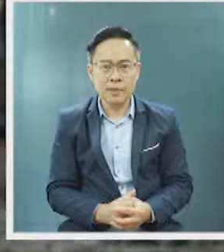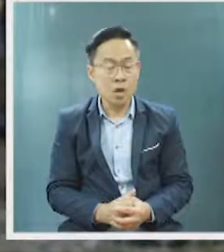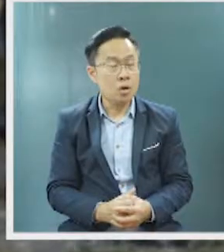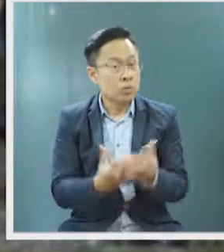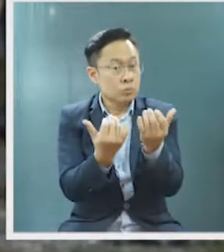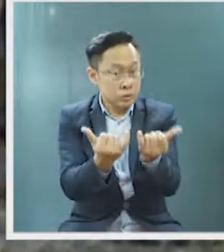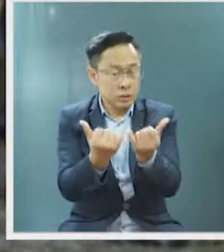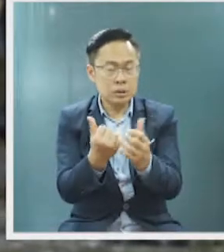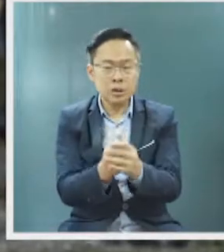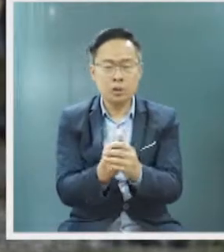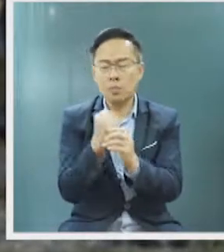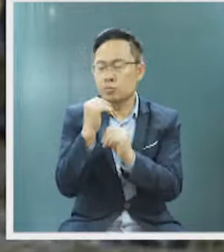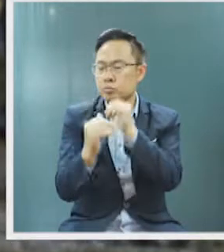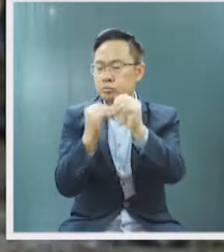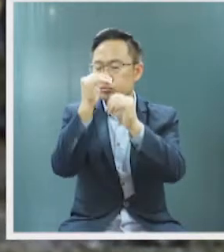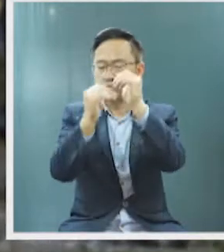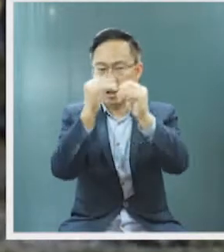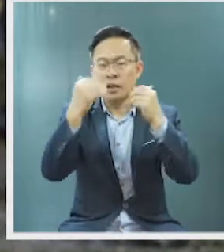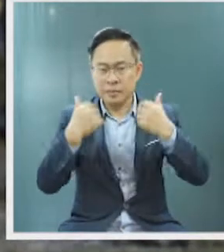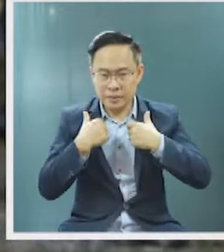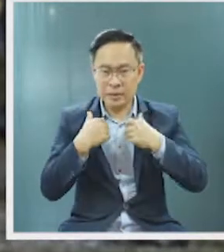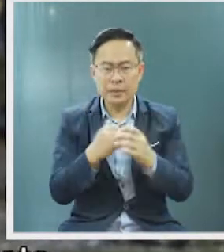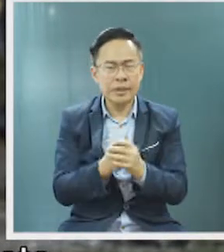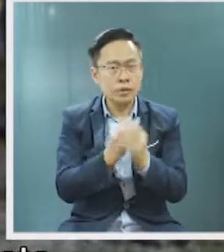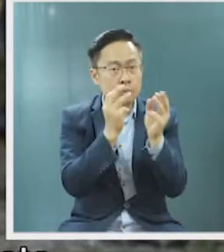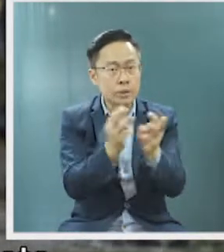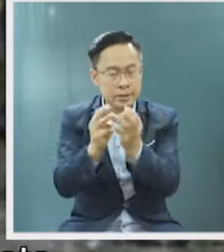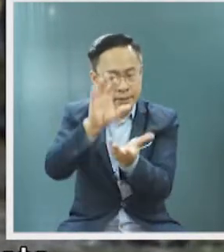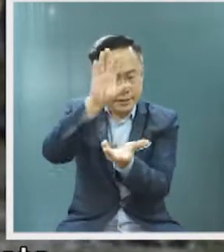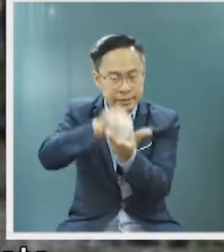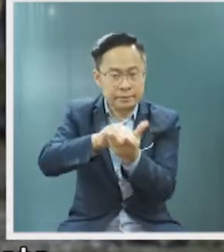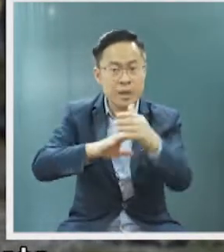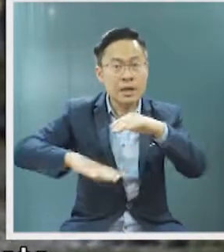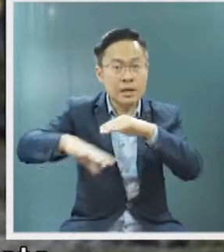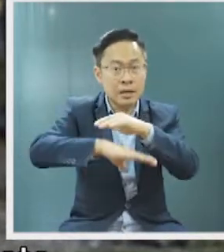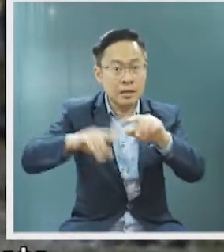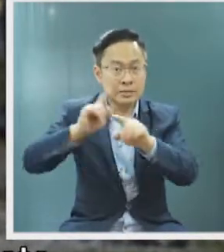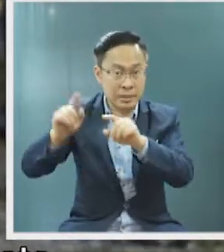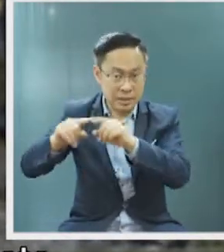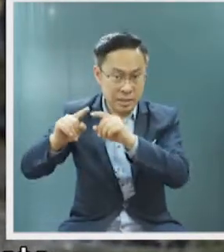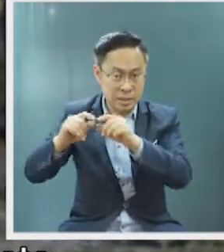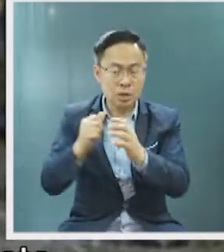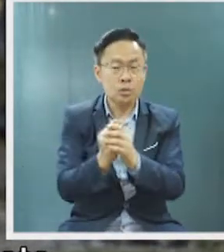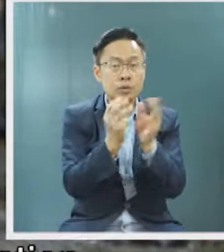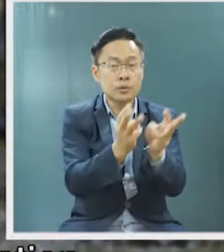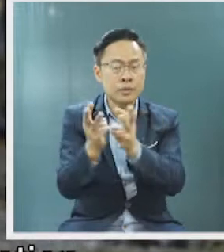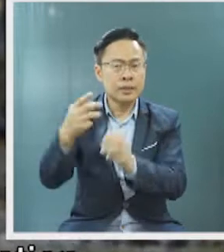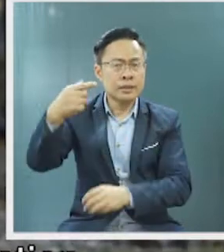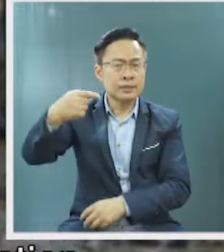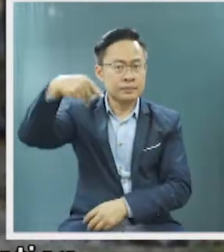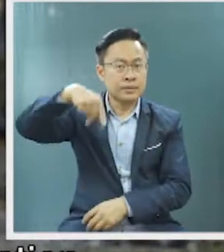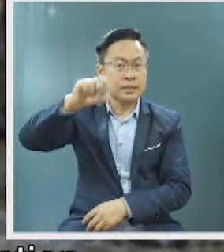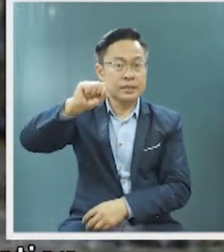ทุกวันเนี่ยครับมันมีการพัฒนามีการจัดเก็บข้อมูลบันทึกข้อมูลโดยใช้พิกัดดาวเทียมจับ